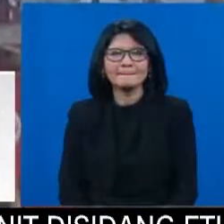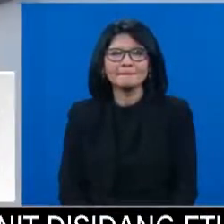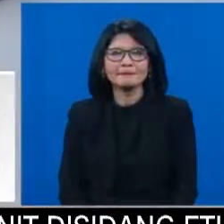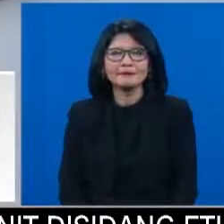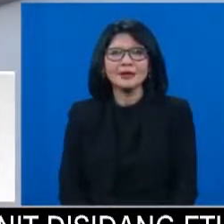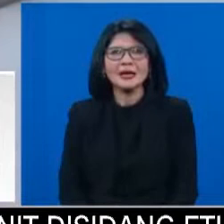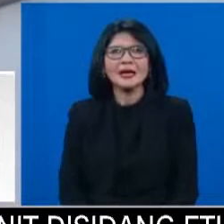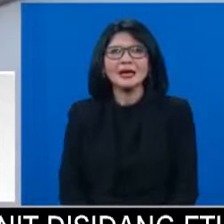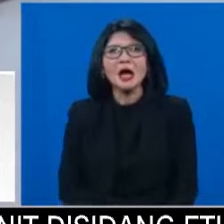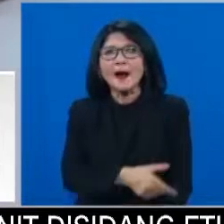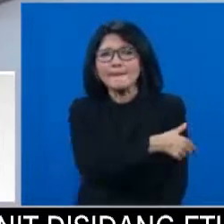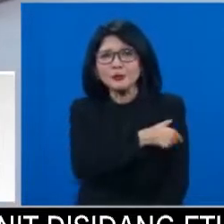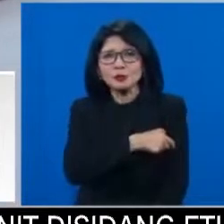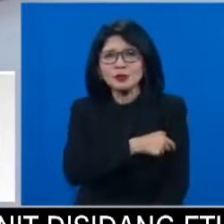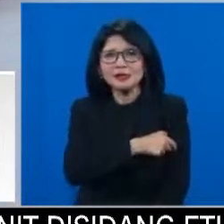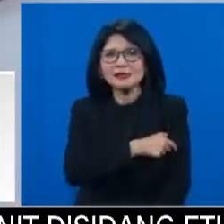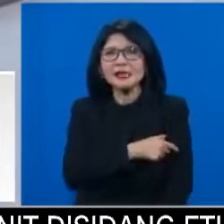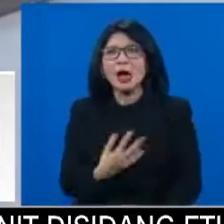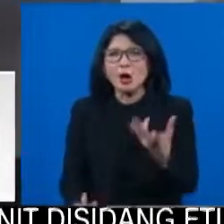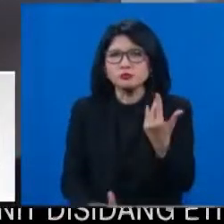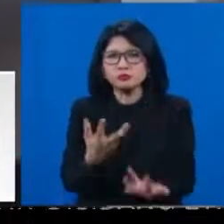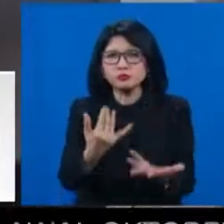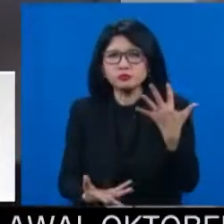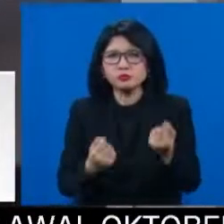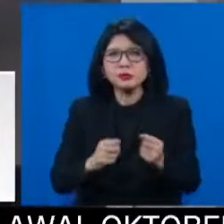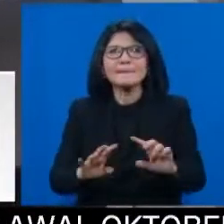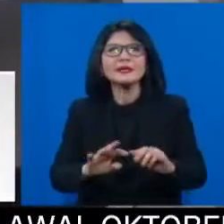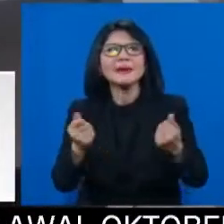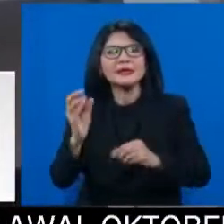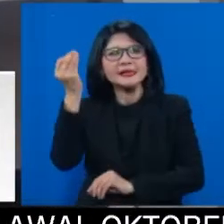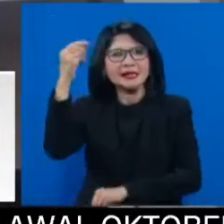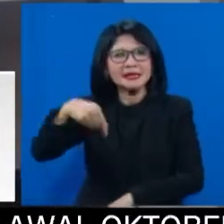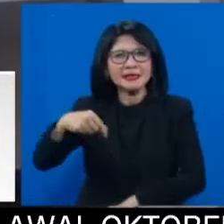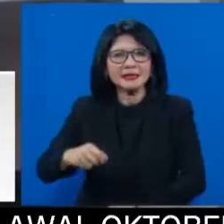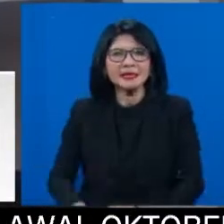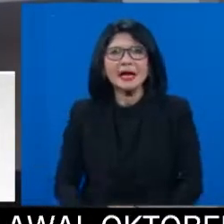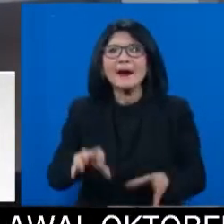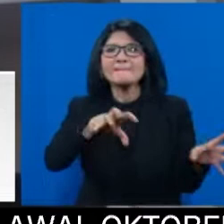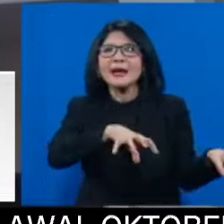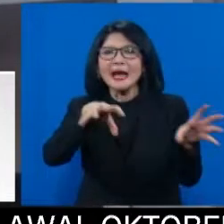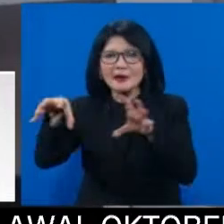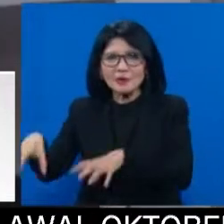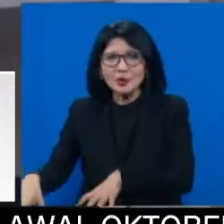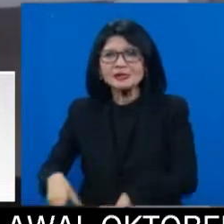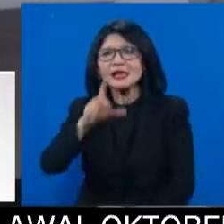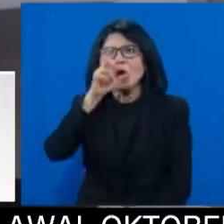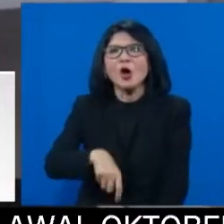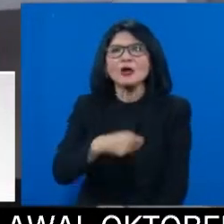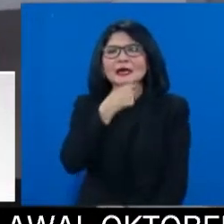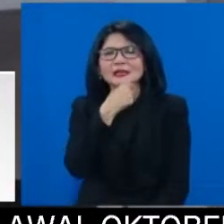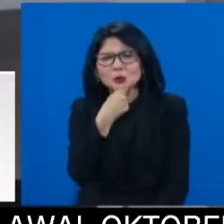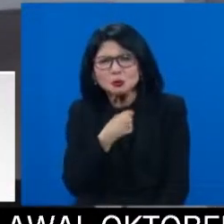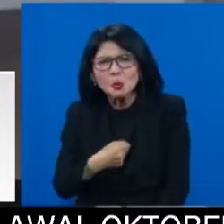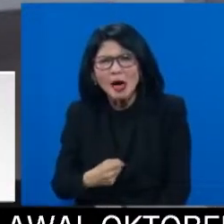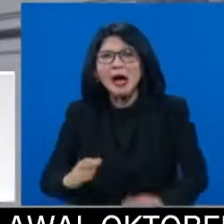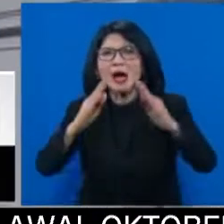Dari ibu kota, petugas Sudin Penanggulangan Kebakaran dan Penyelamatan Jakarta Selatan mengevakuasi seorang lansia yang sedang sakit dari lantai 2 sebuah